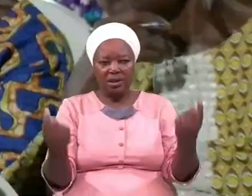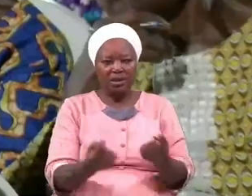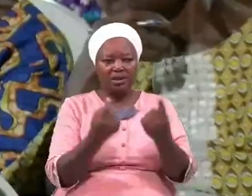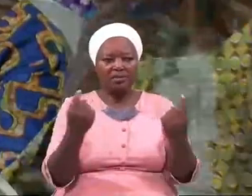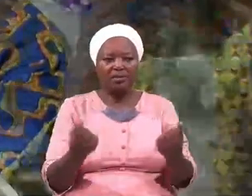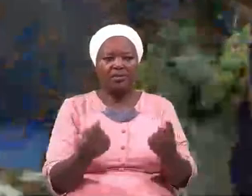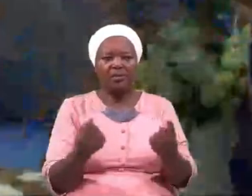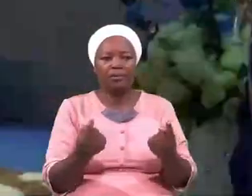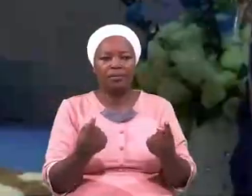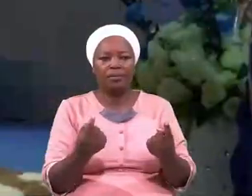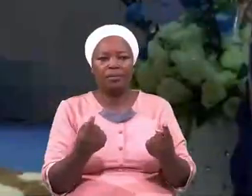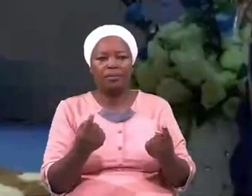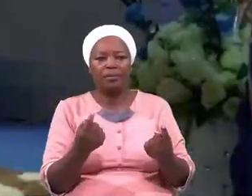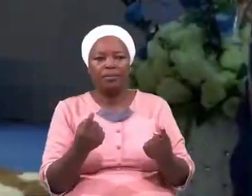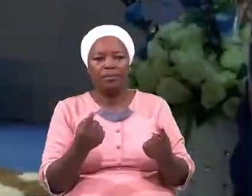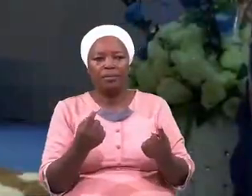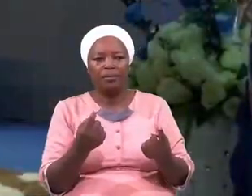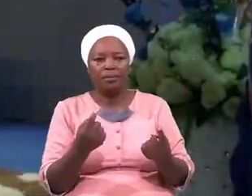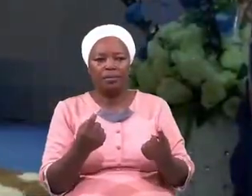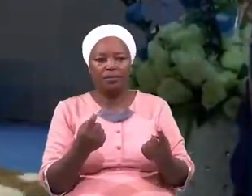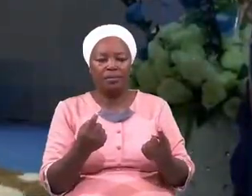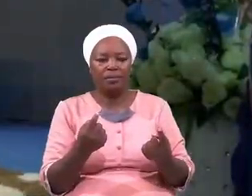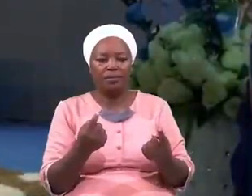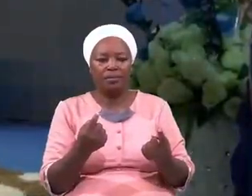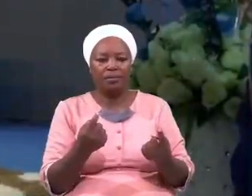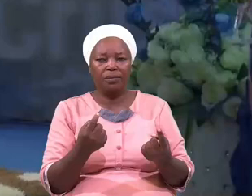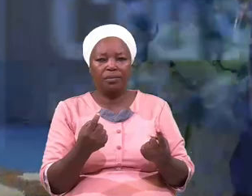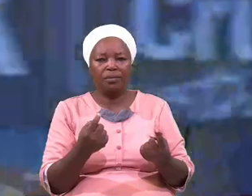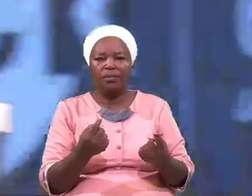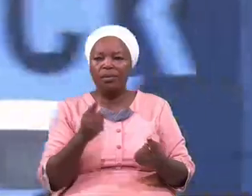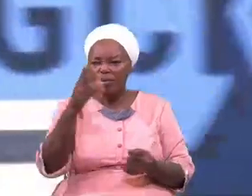célébrons donc la fête, non avec du vieux levain.